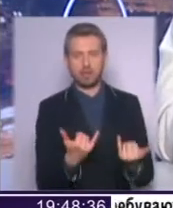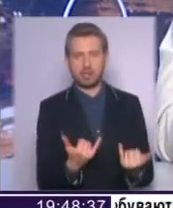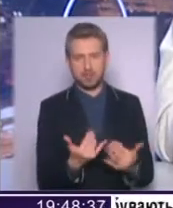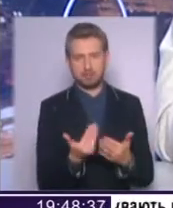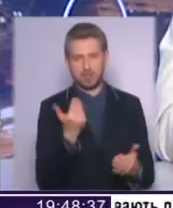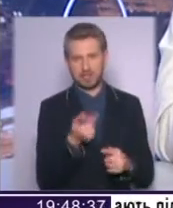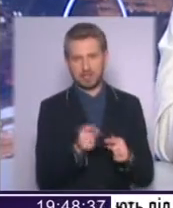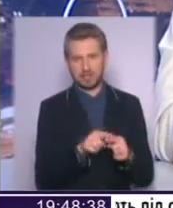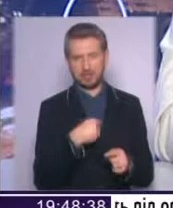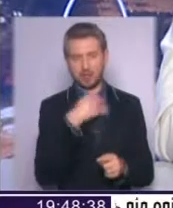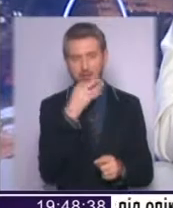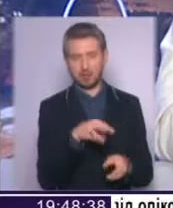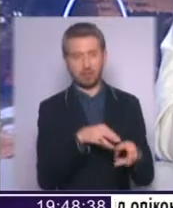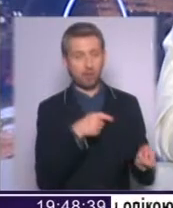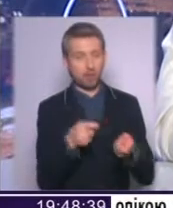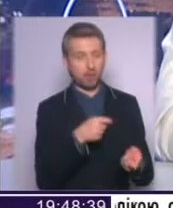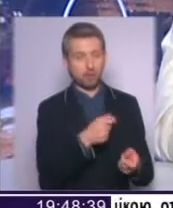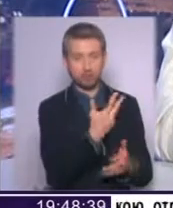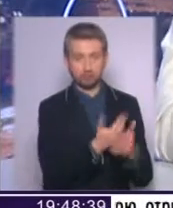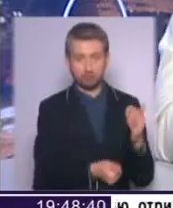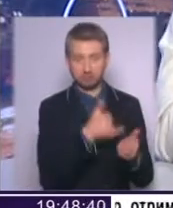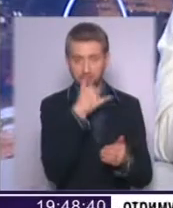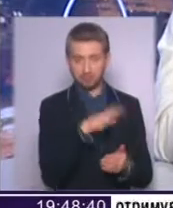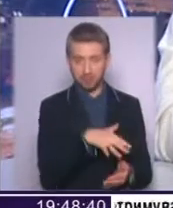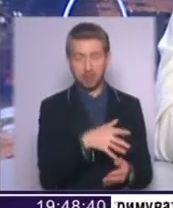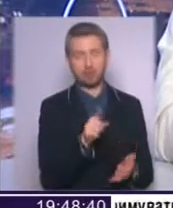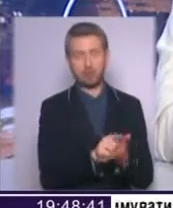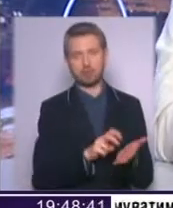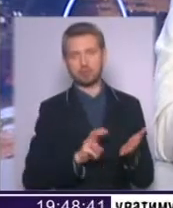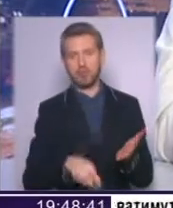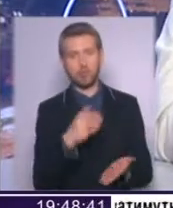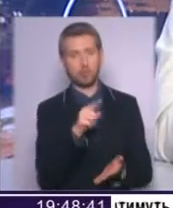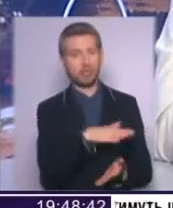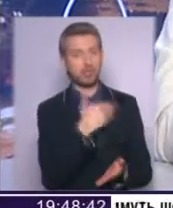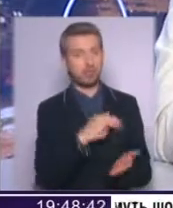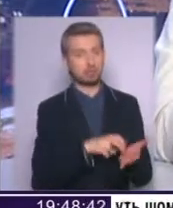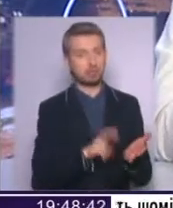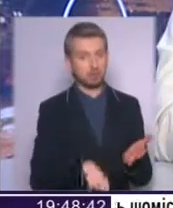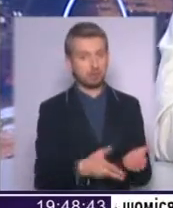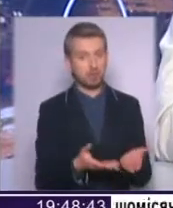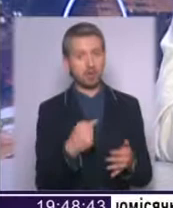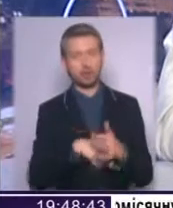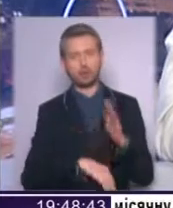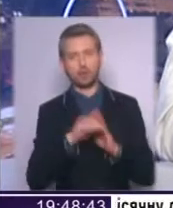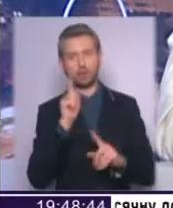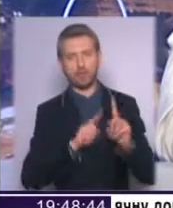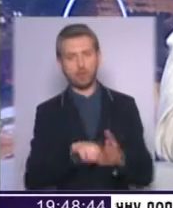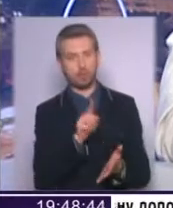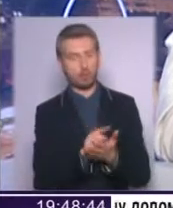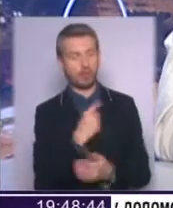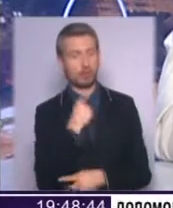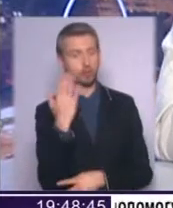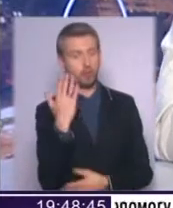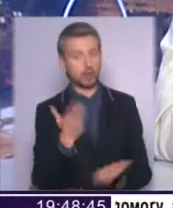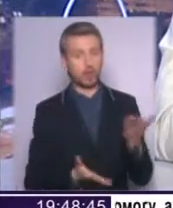сказав, уряд не справляється своєю діяльністю, повинен йти в відставку. Якщо він не хоче йти в відставку, значить Верховна Рада повинна проголосувати.